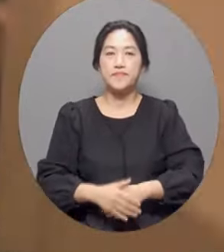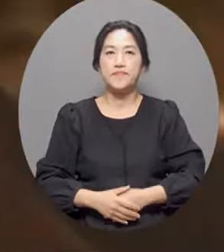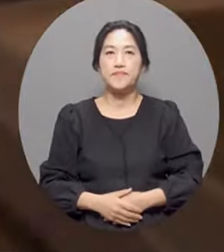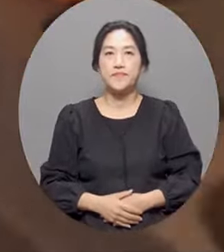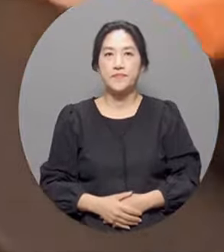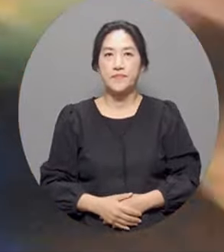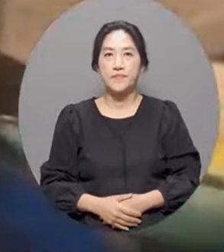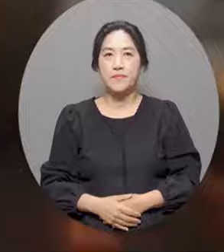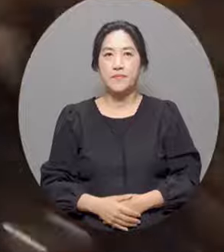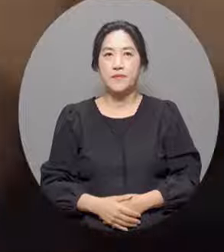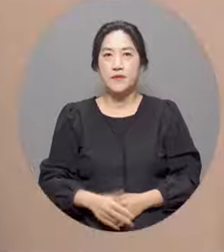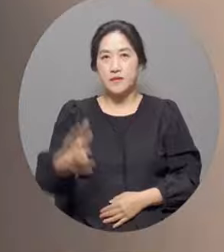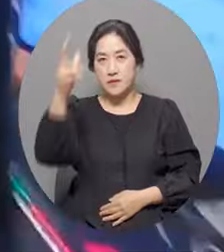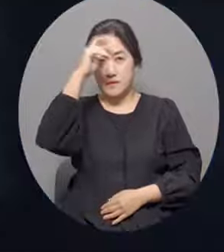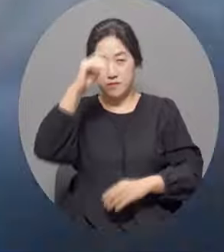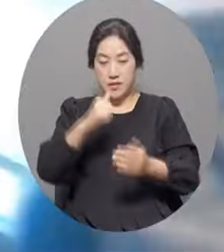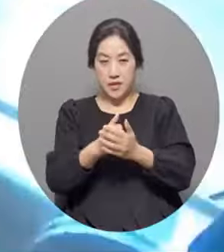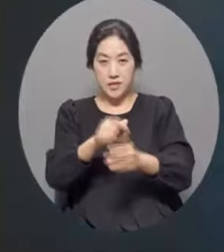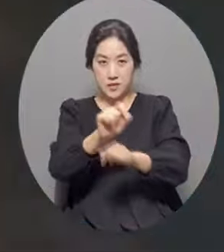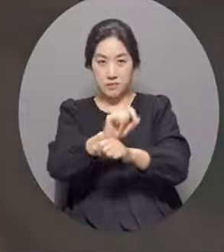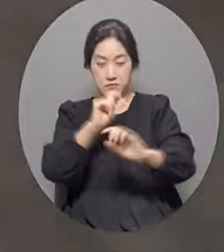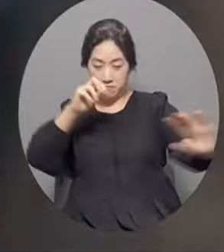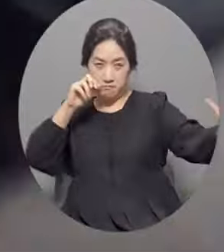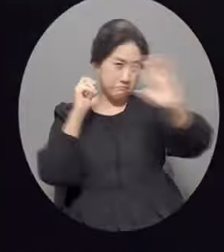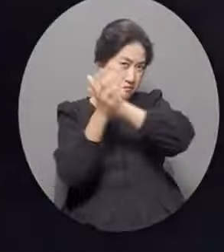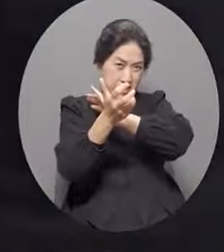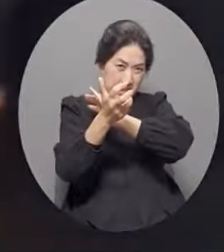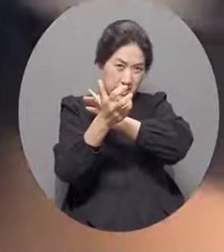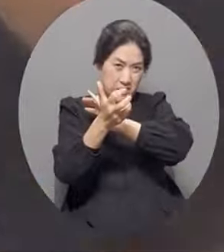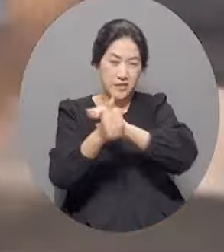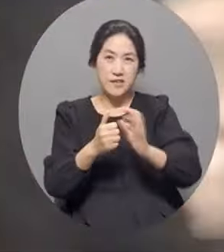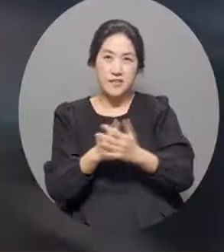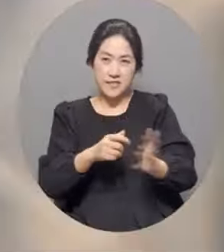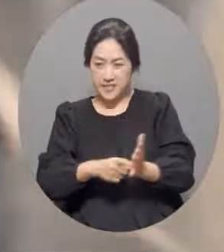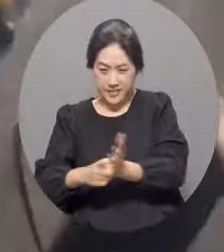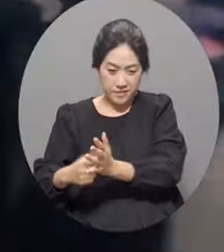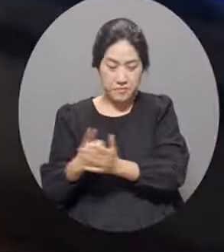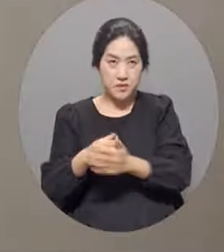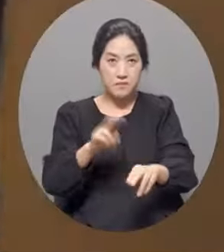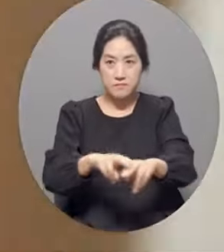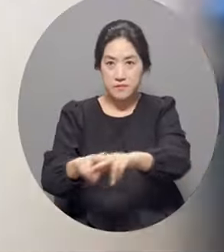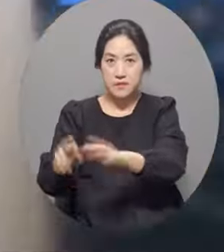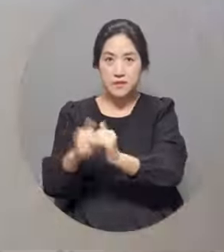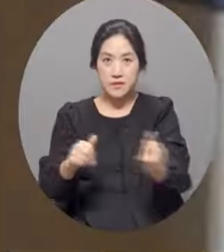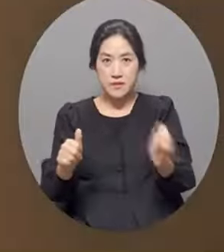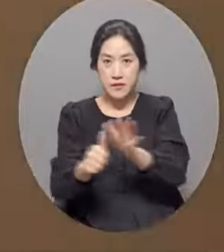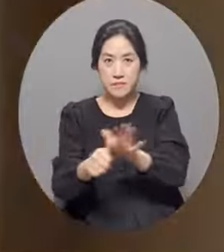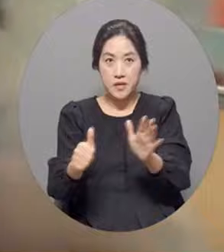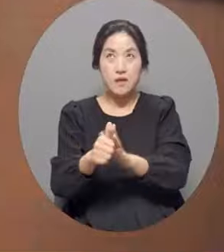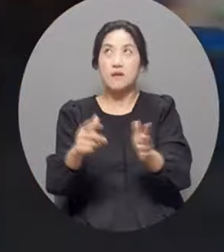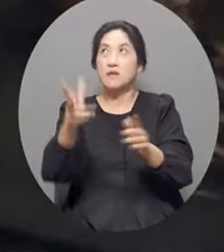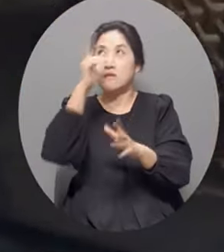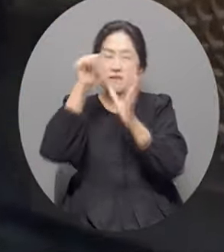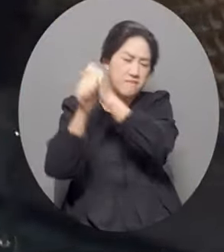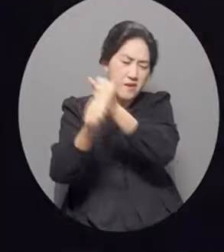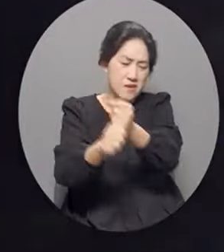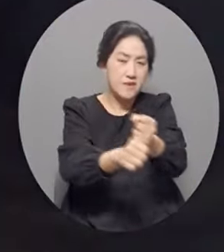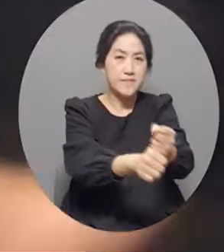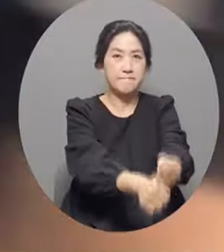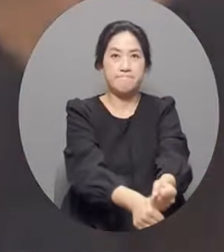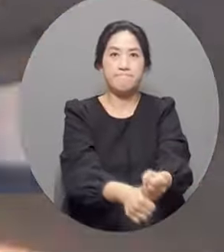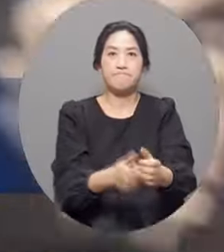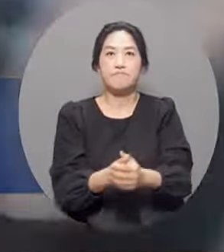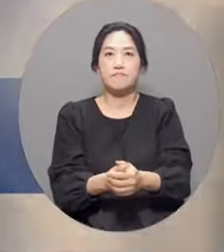기자입니다 경찰들이 한 사무실 안으로 다급하게 들어가고 의자에 앉아 있던 남성은 경찰의 손에 끌려 나옵니다